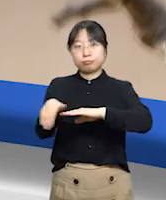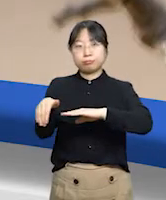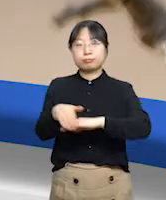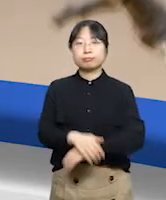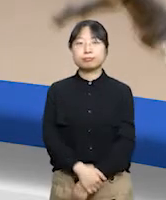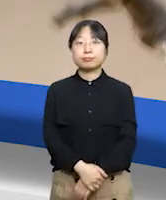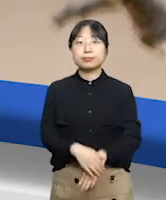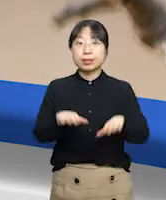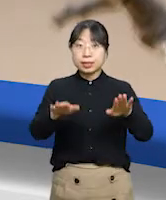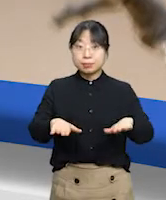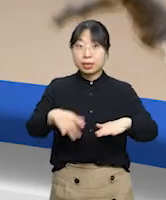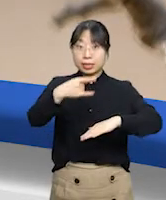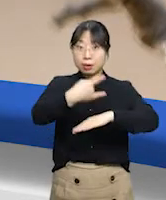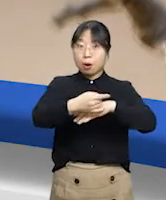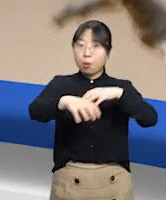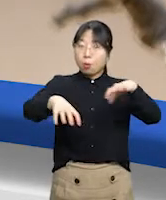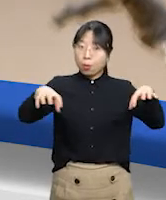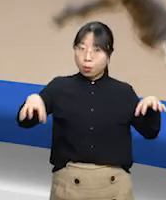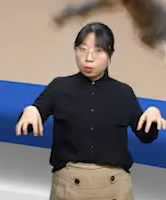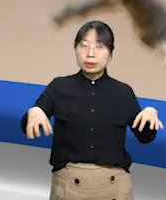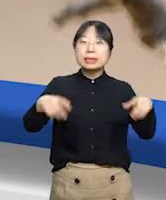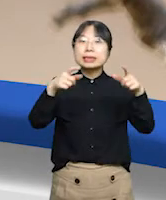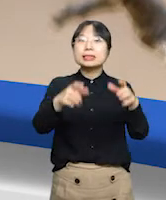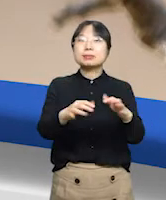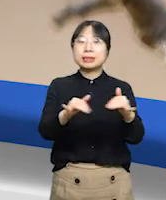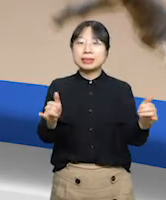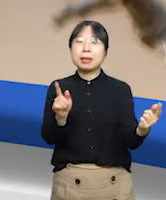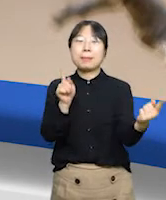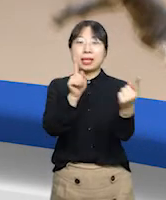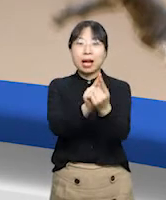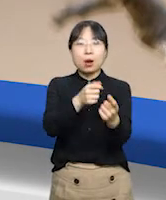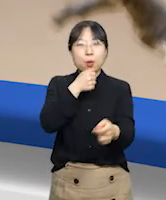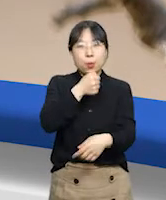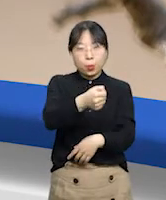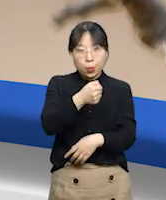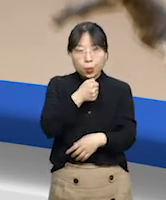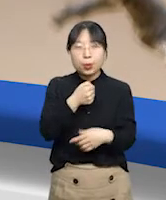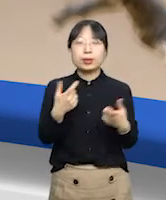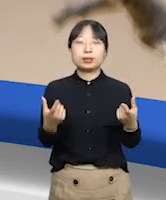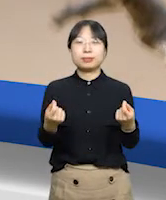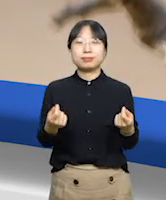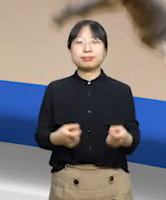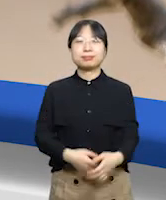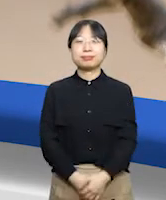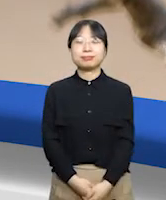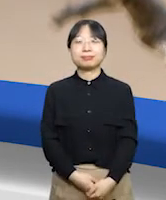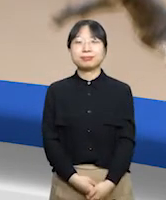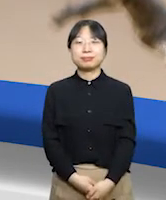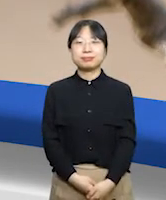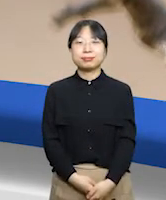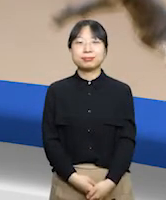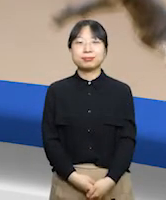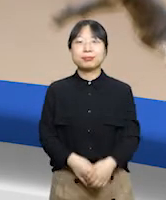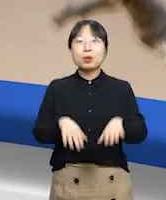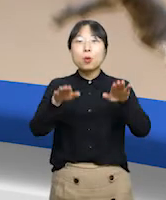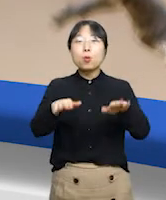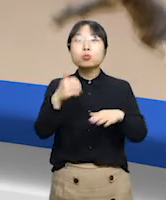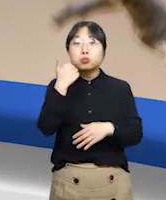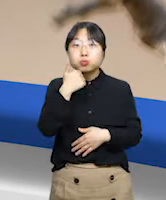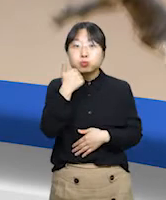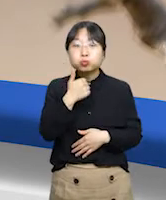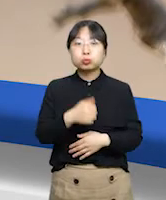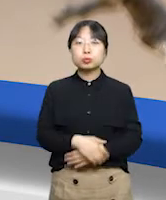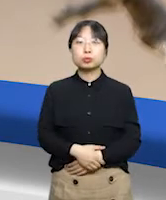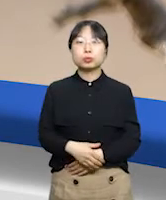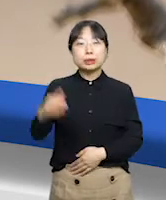이번 순서는 의왕 곳곳에서 묵묵히 일하고 있는 의왕 시민의 이야기를 들어보는 의왕 인터뷰 시간입니다. 오늘